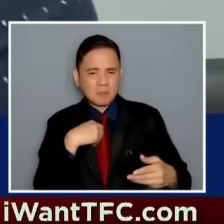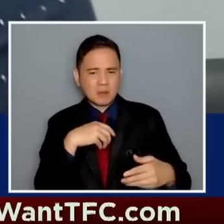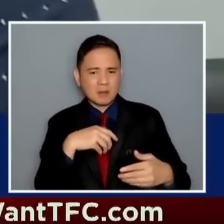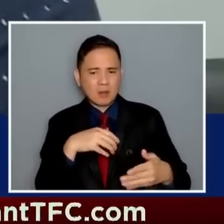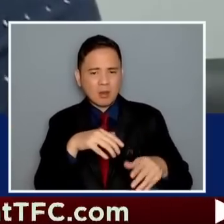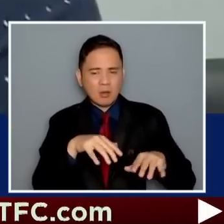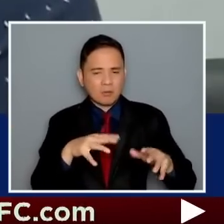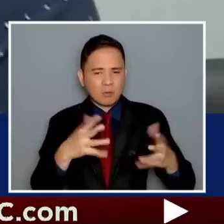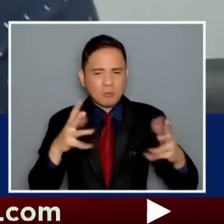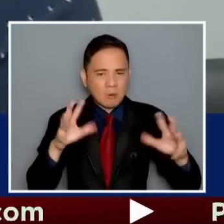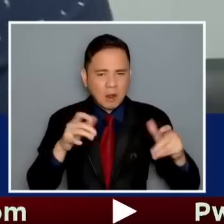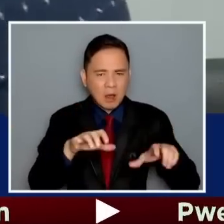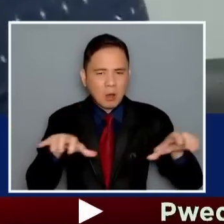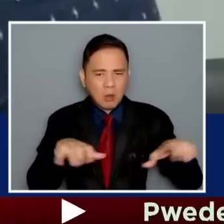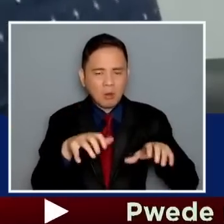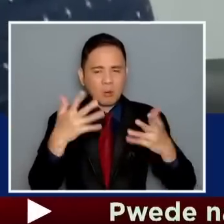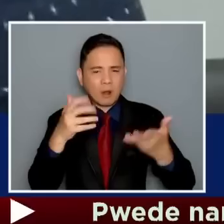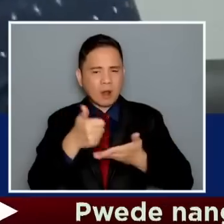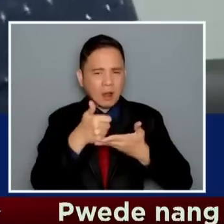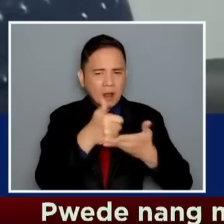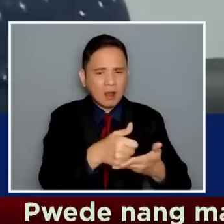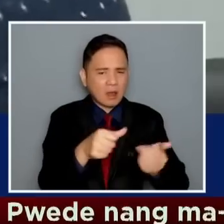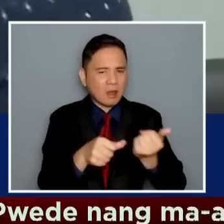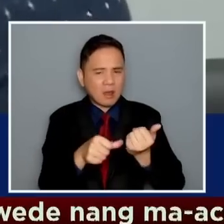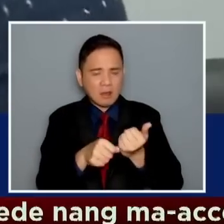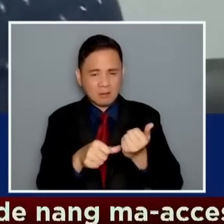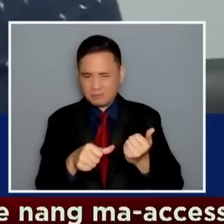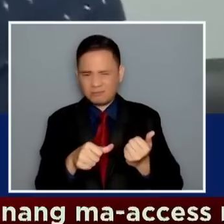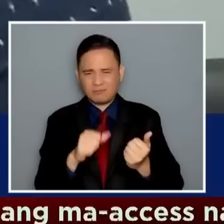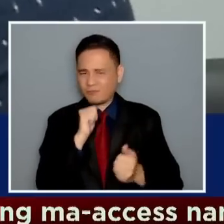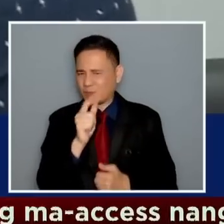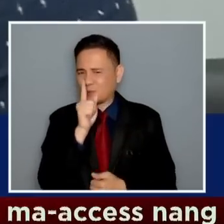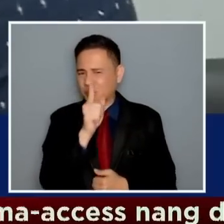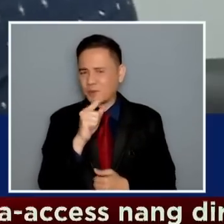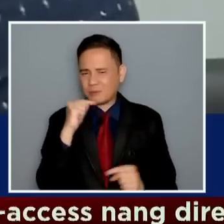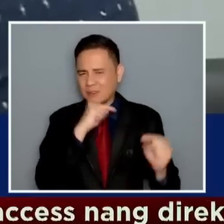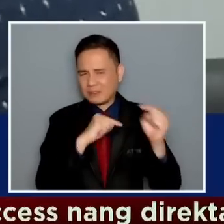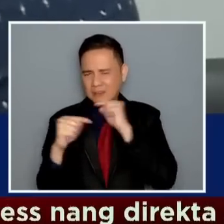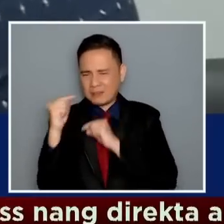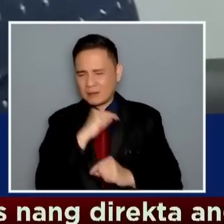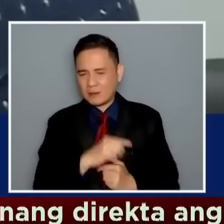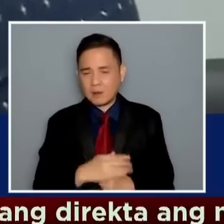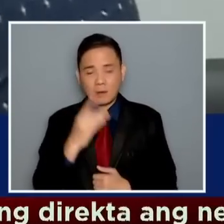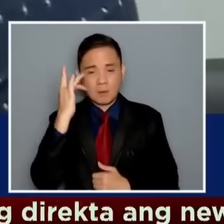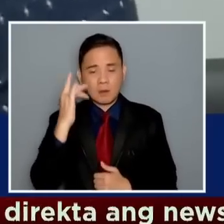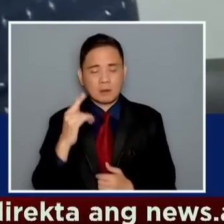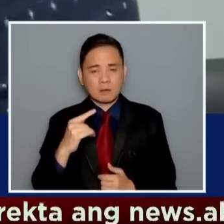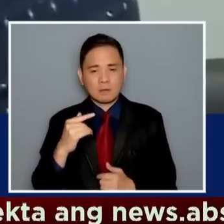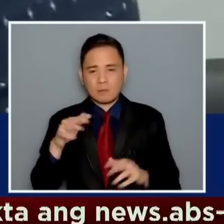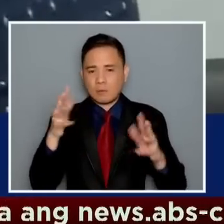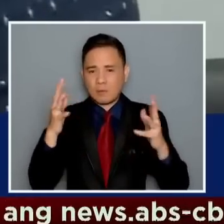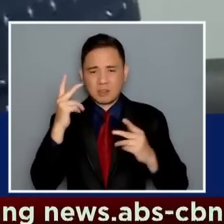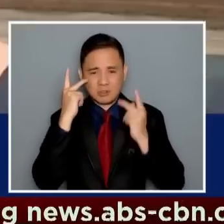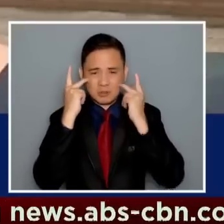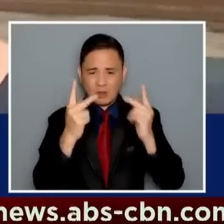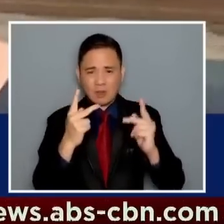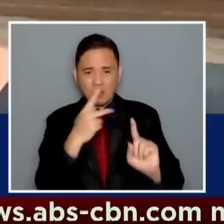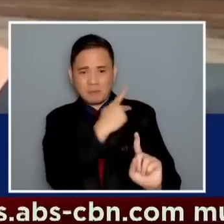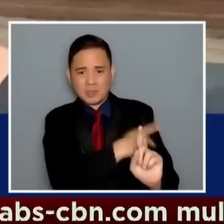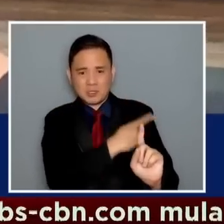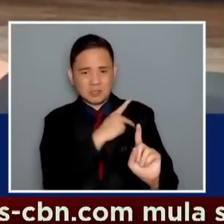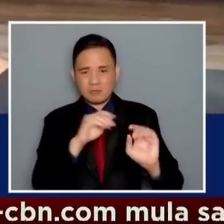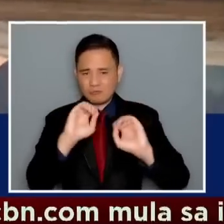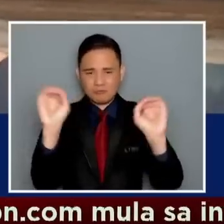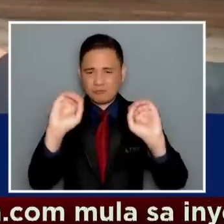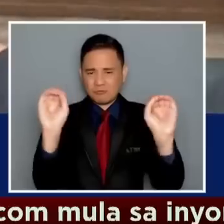anong first aid or medical treatment. So kasi wala akong nakitang pasyente na nakahandusay.